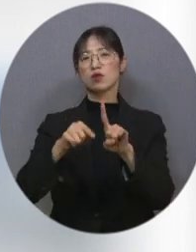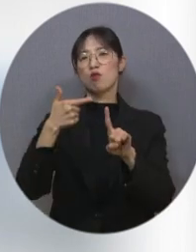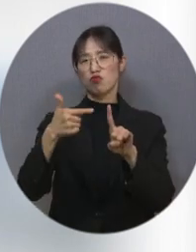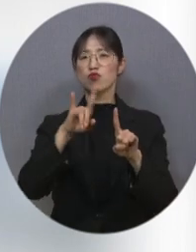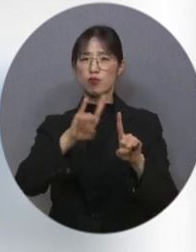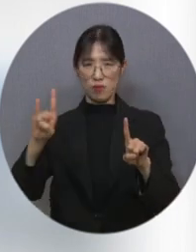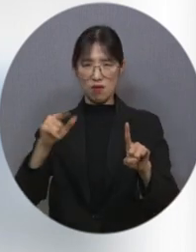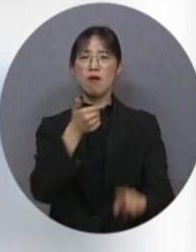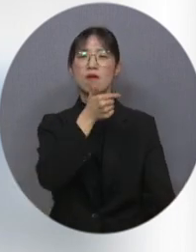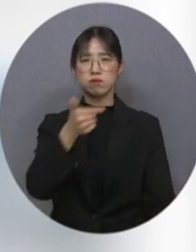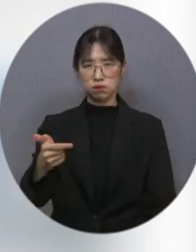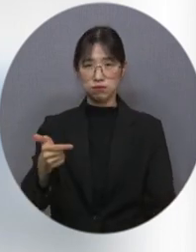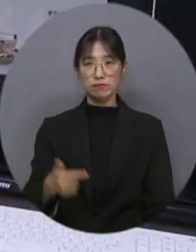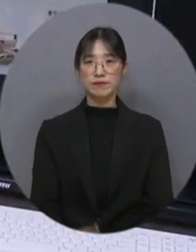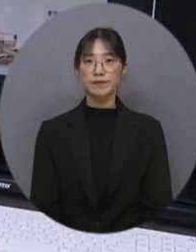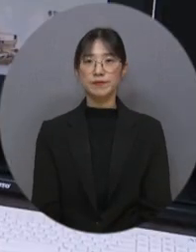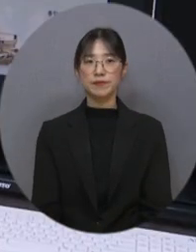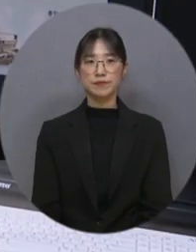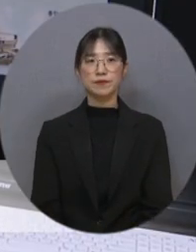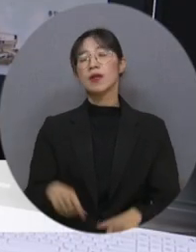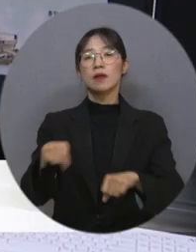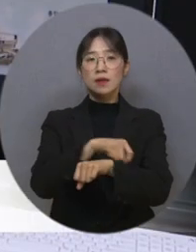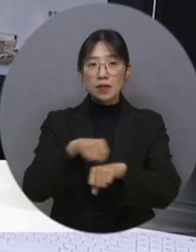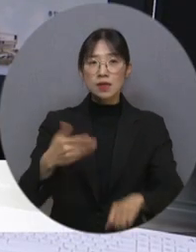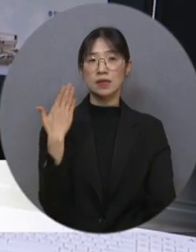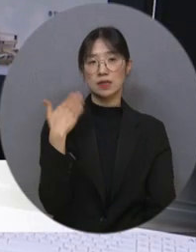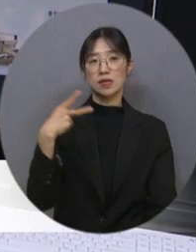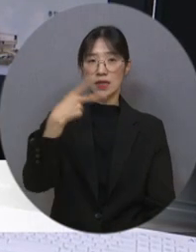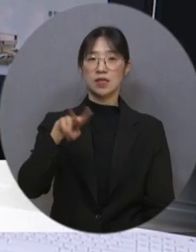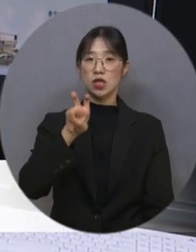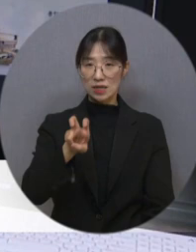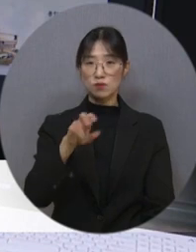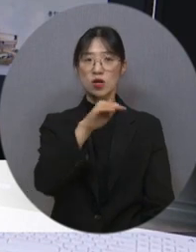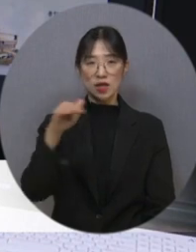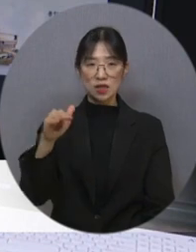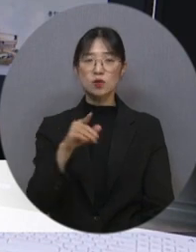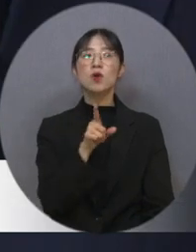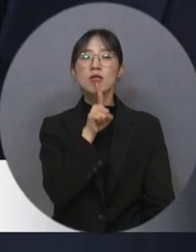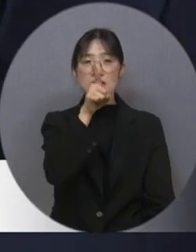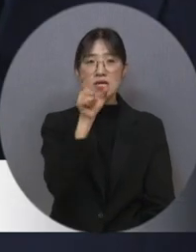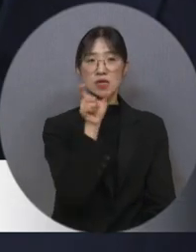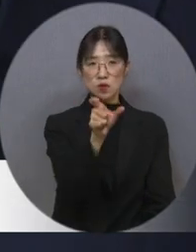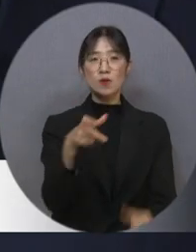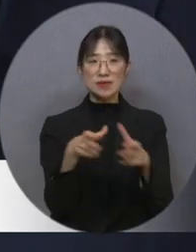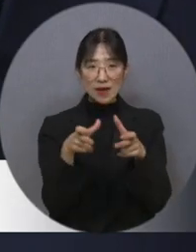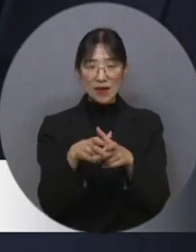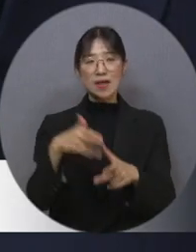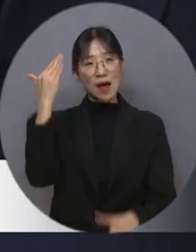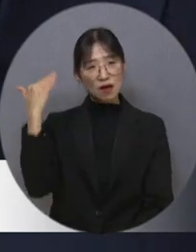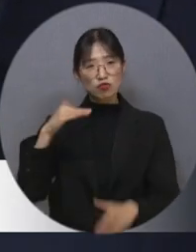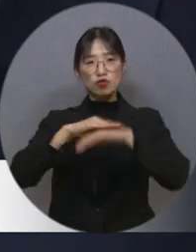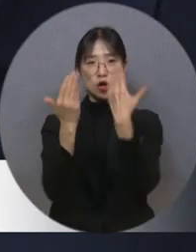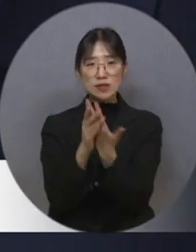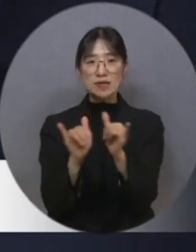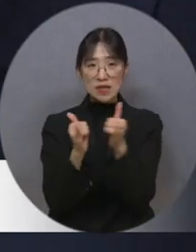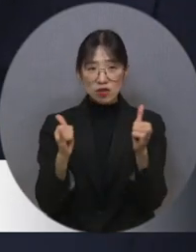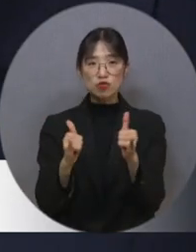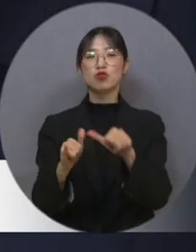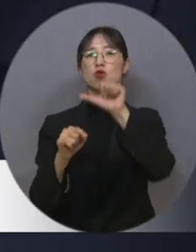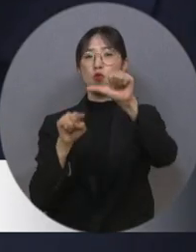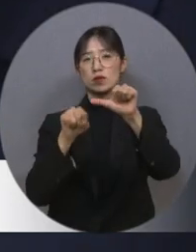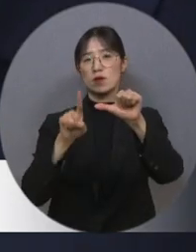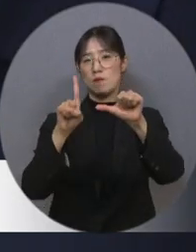수준으로 확인됐습니다 특히 지난 2020년 기준 등록장애인은 우리나라 전체 인구의 약